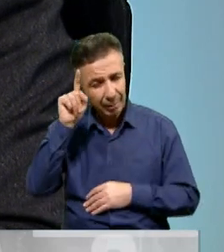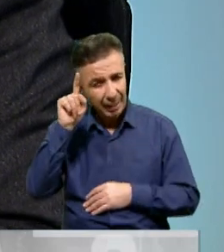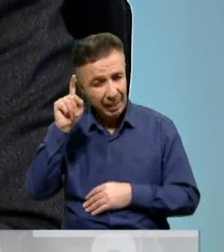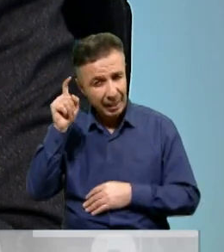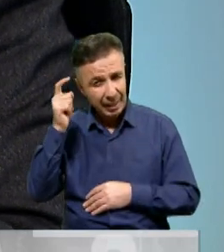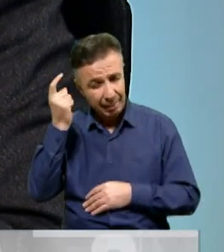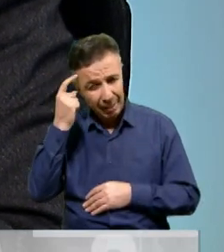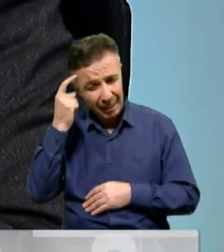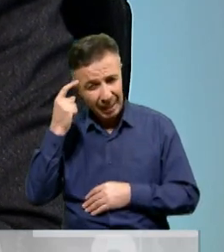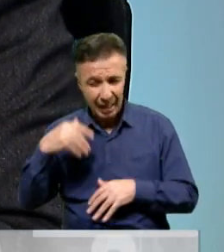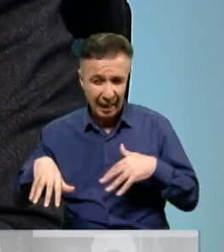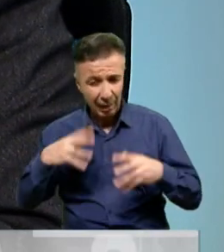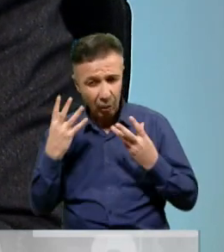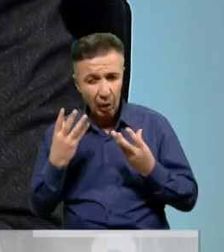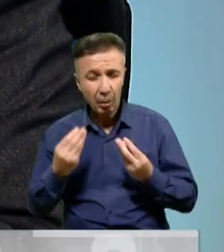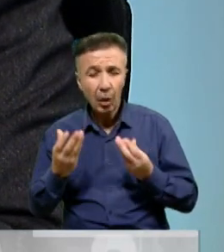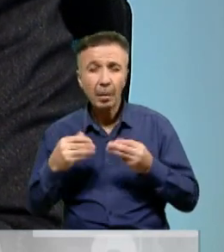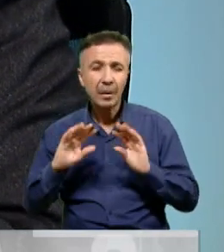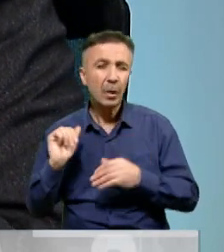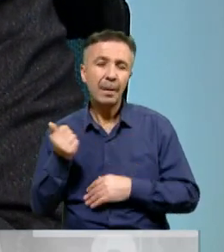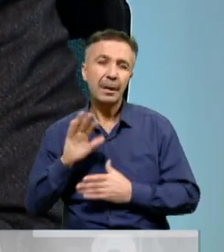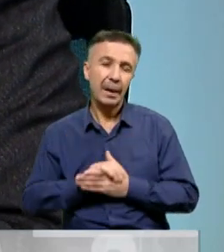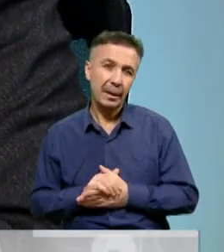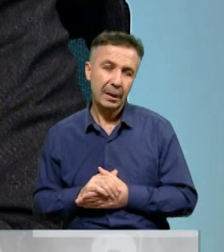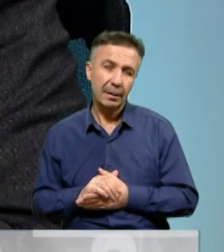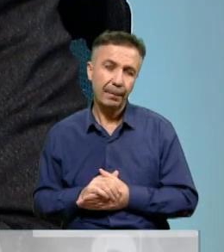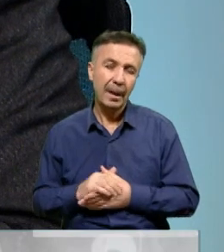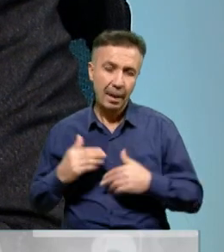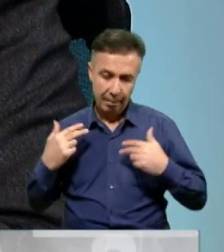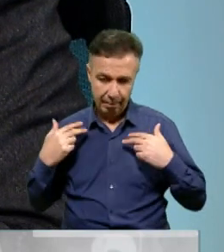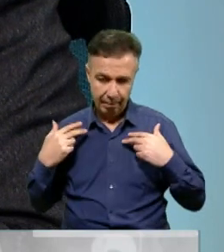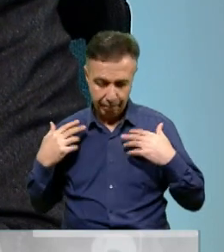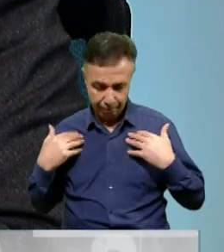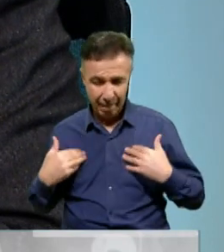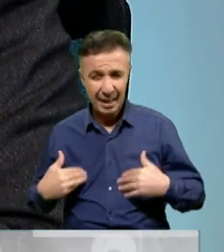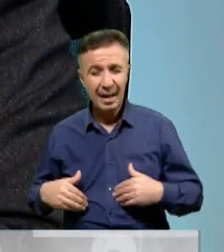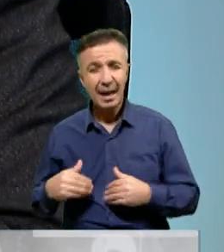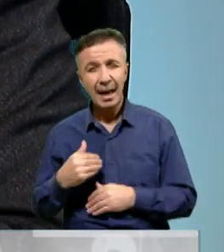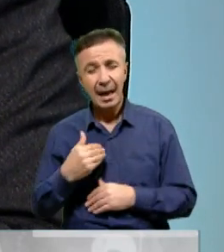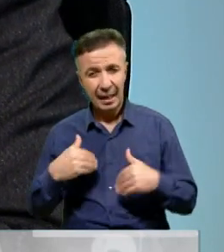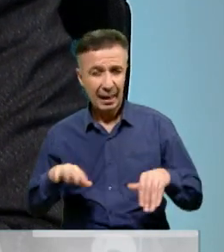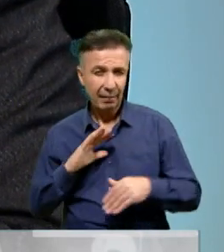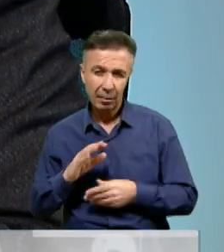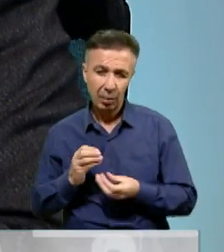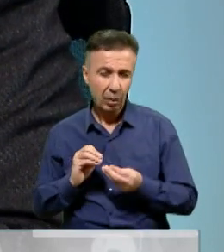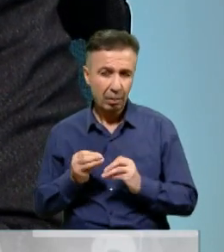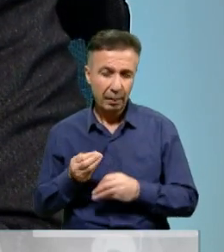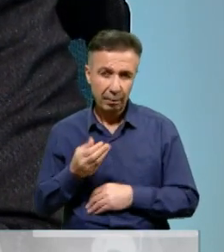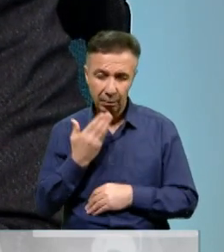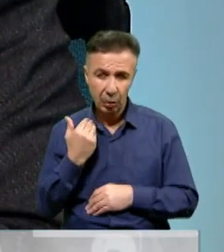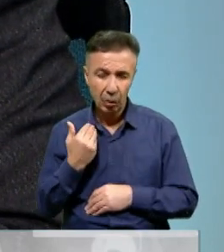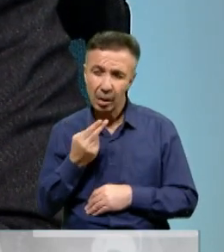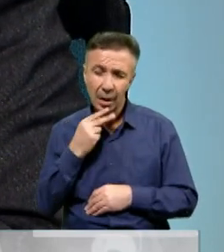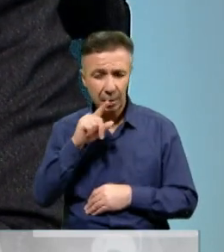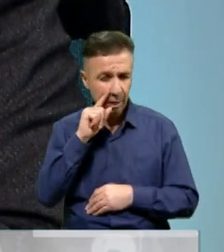değildir. Diyelim ki bedeni engeli var, zaten bir problem yok. Kendisi onu bir şekilde kullanır. Bu ister kadın olsun, ister